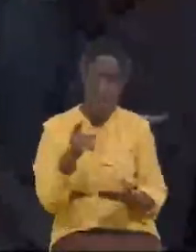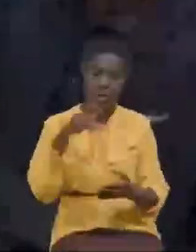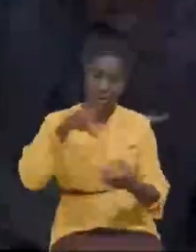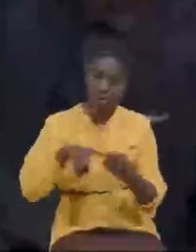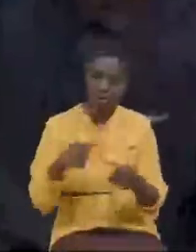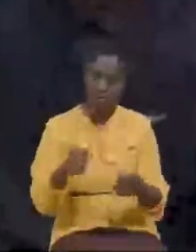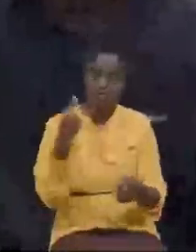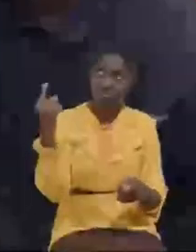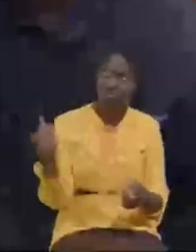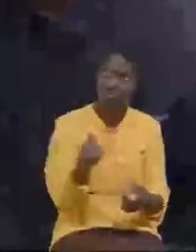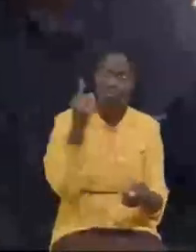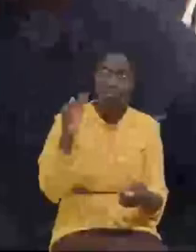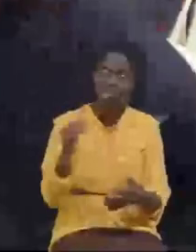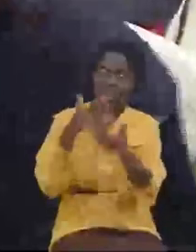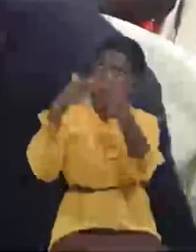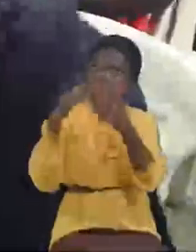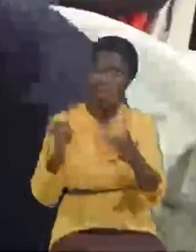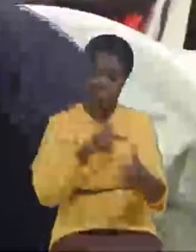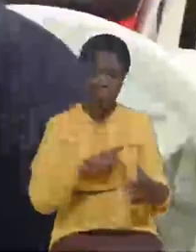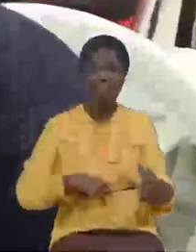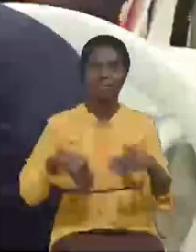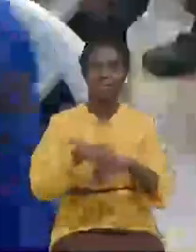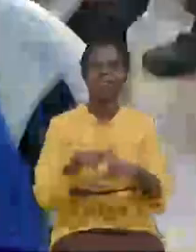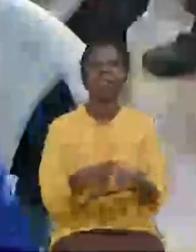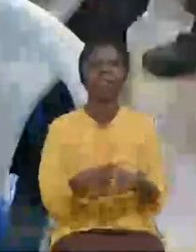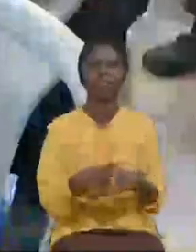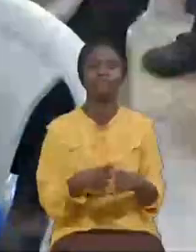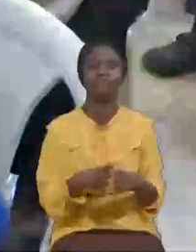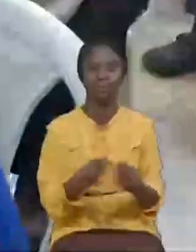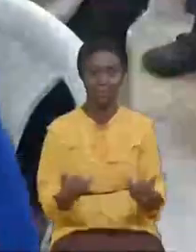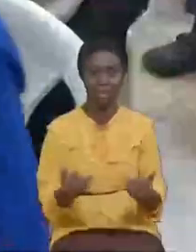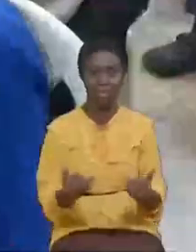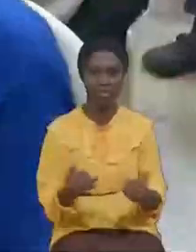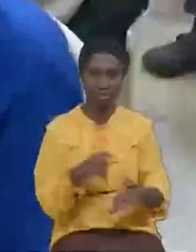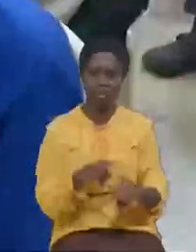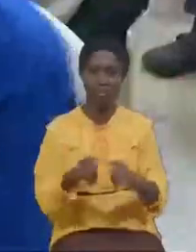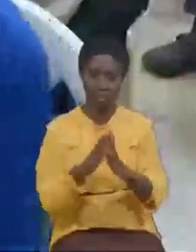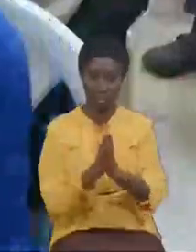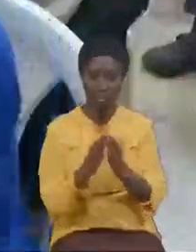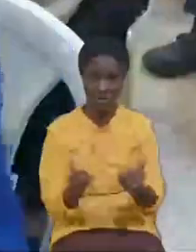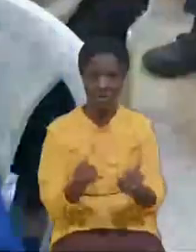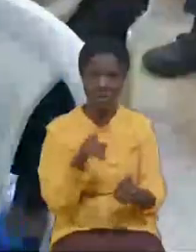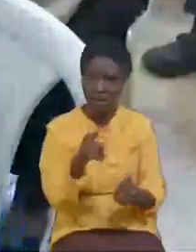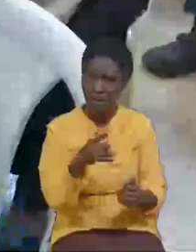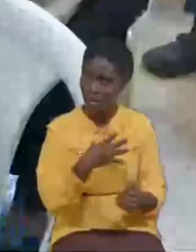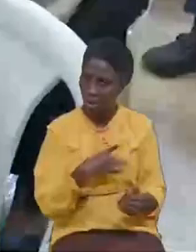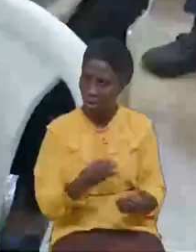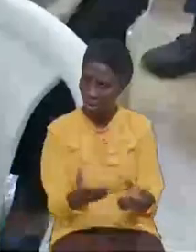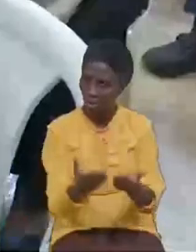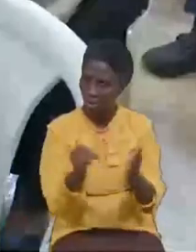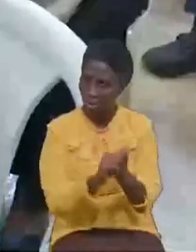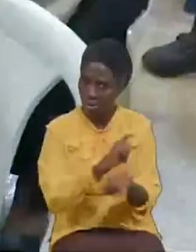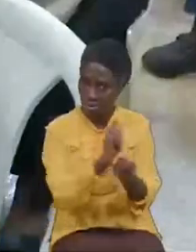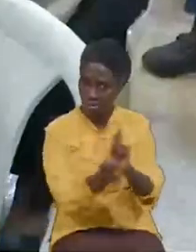royaume éternel. Les têtes baissées, les yeux fermés. Vous allez vouloir